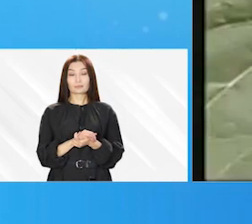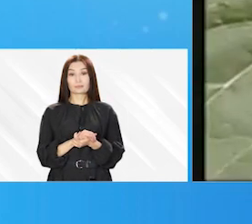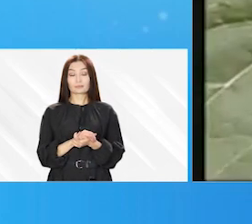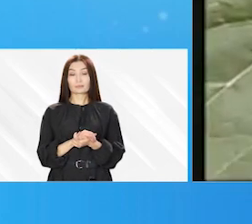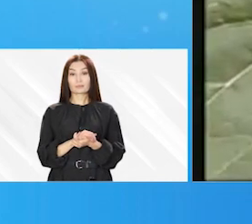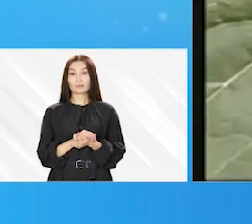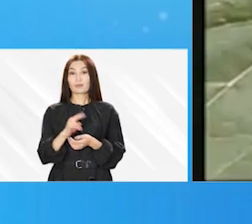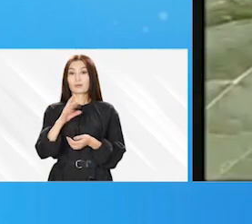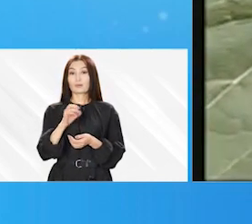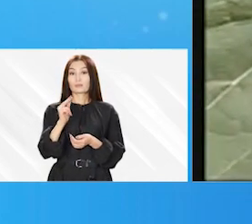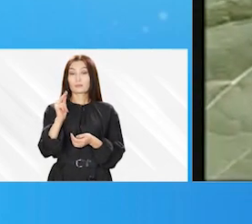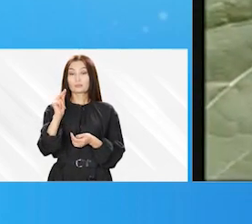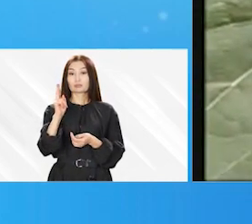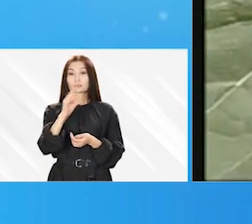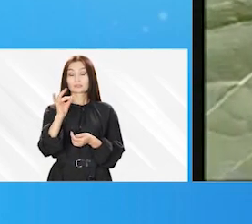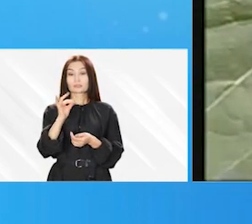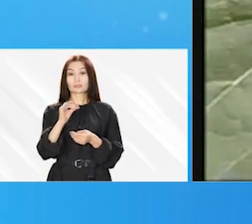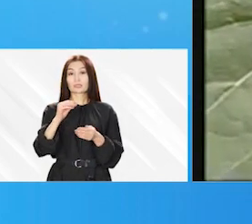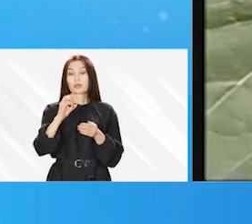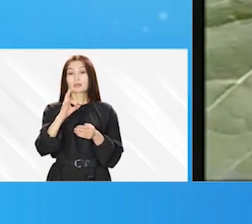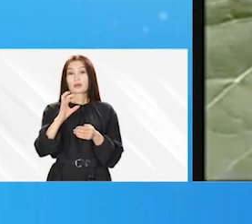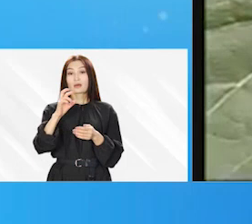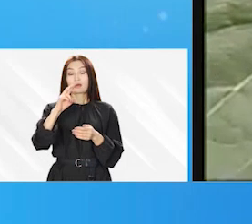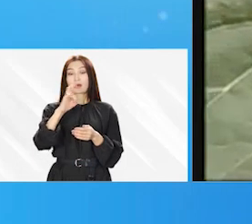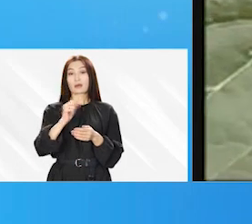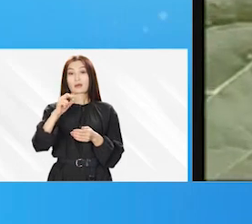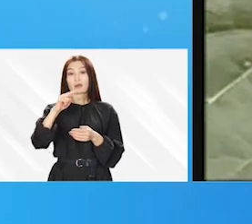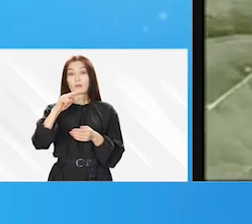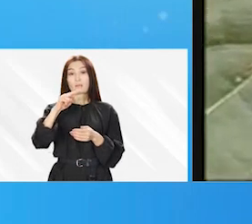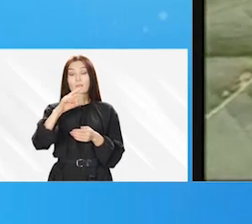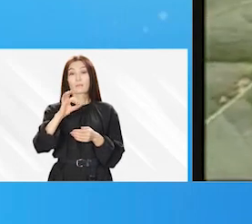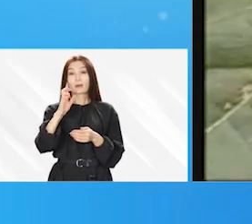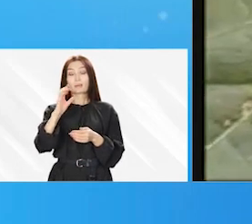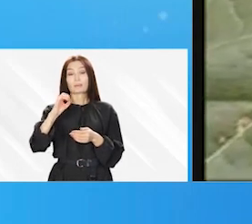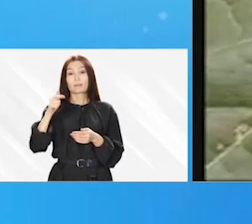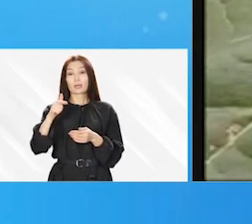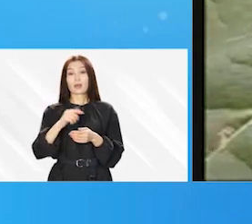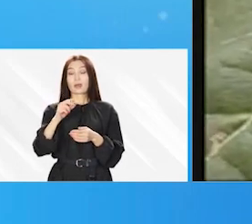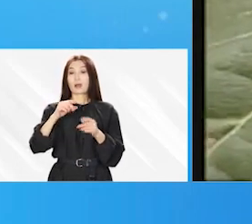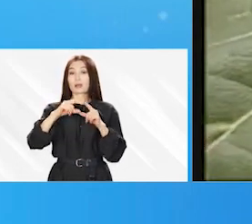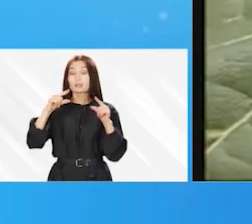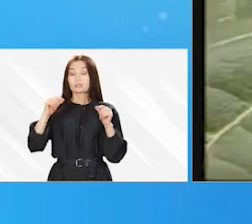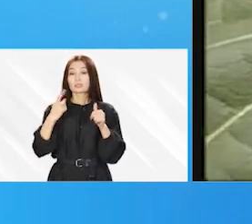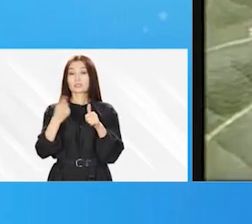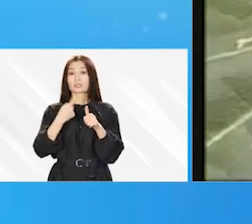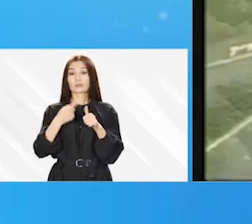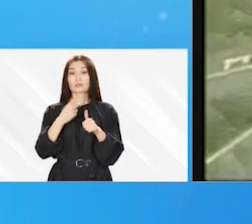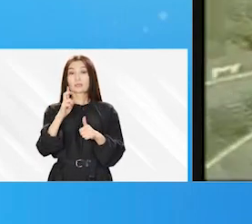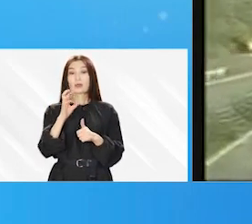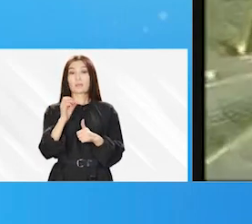почки за лады вающие ся на побеге в пазухах листьев называют боковыми или послушными